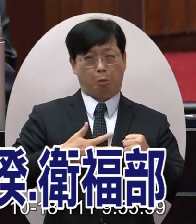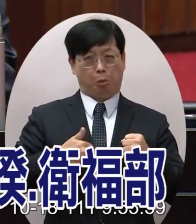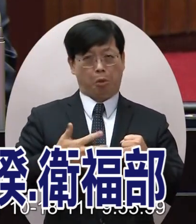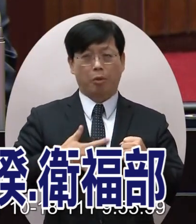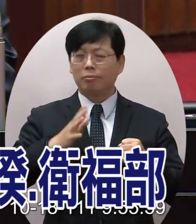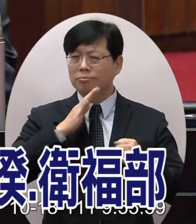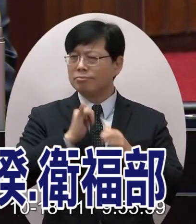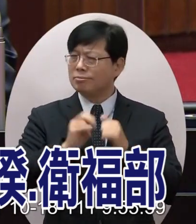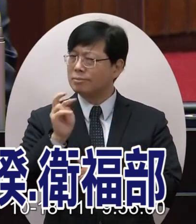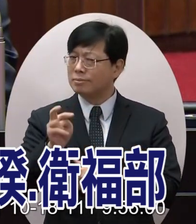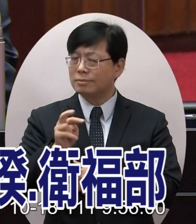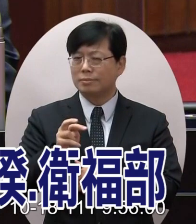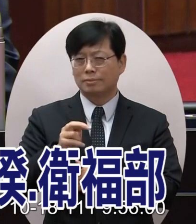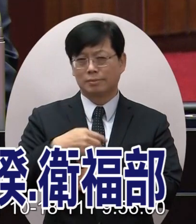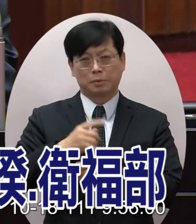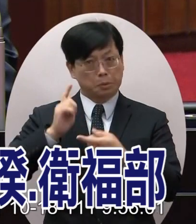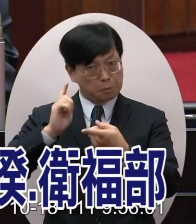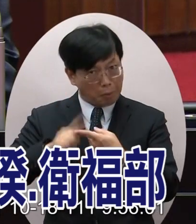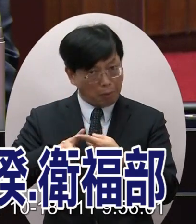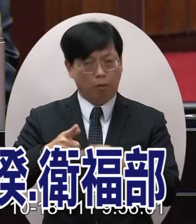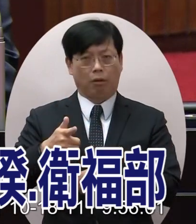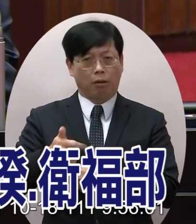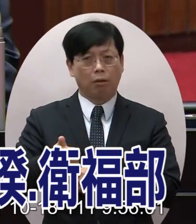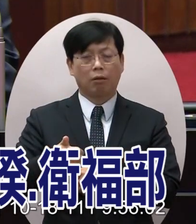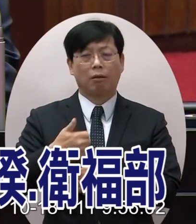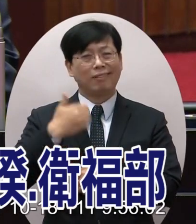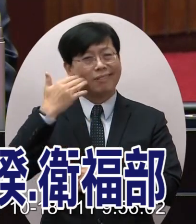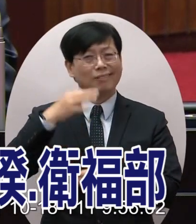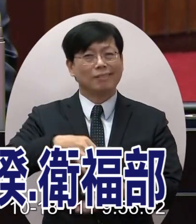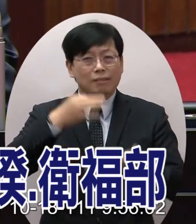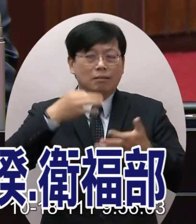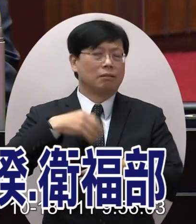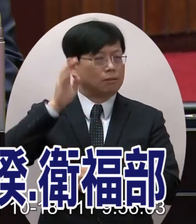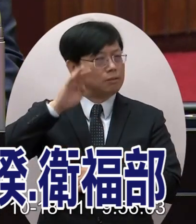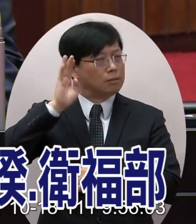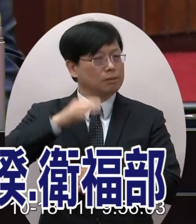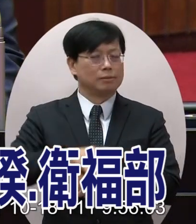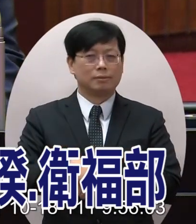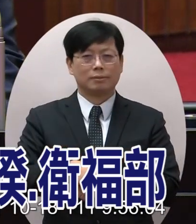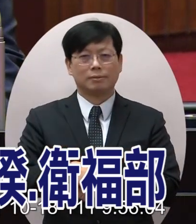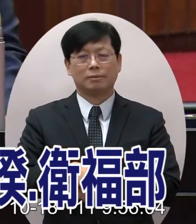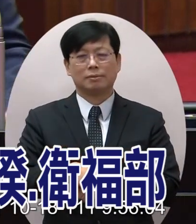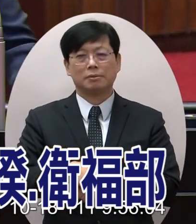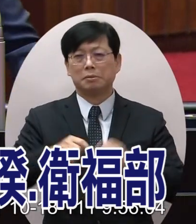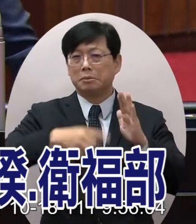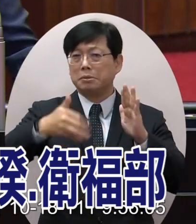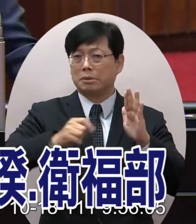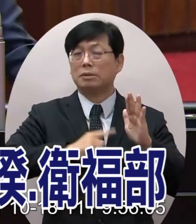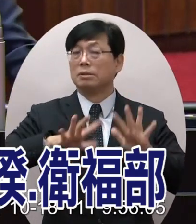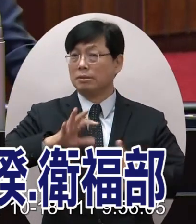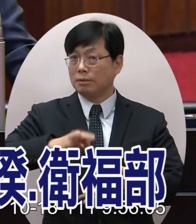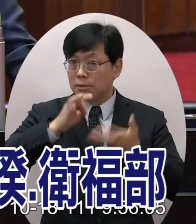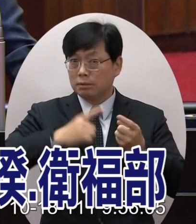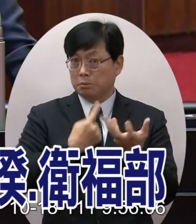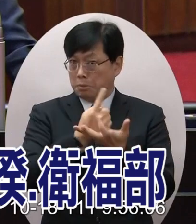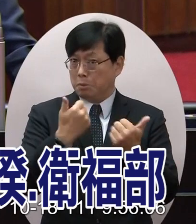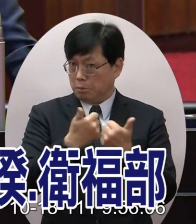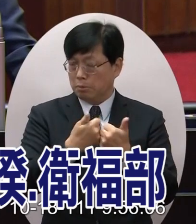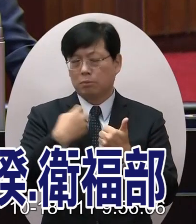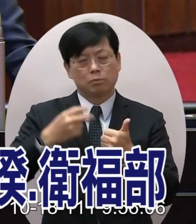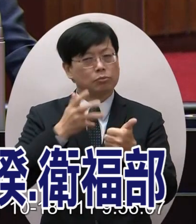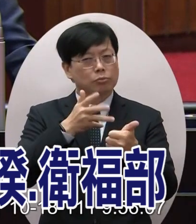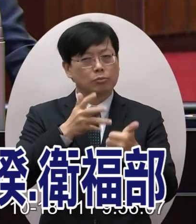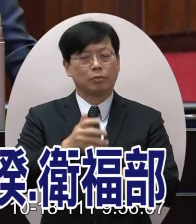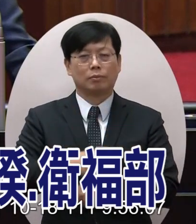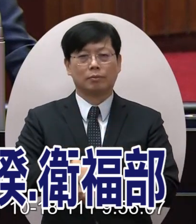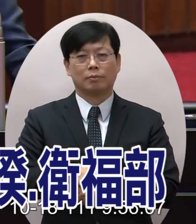实从老百姓的立场来讲，做对的事情啦，谁其实是不是很重要的事情？那院长，你既然提到你有参与，我就要再请